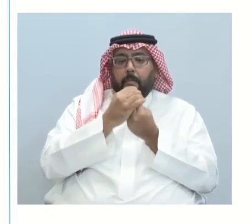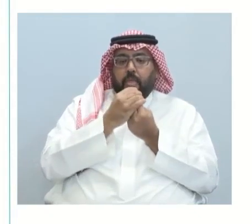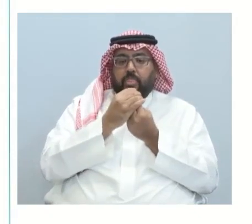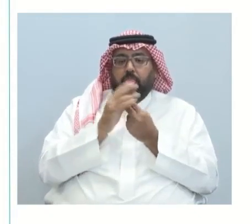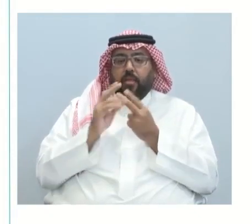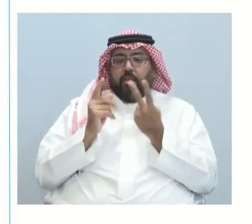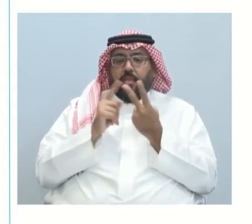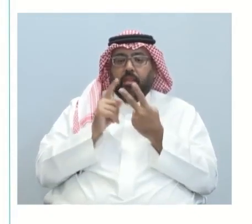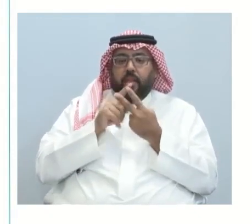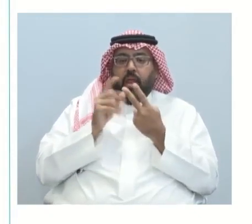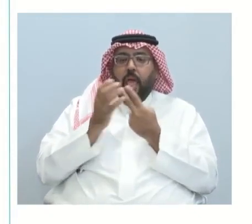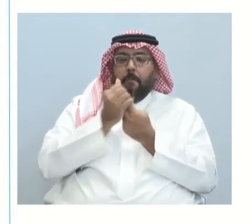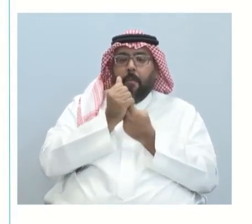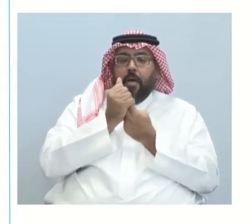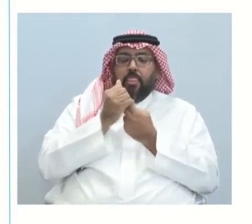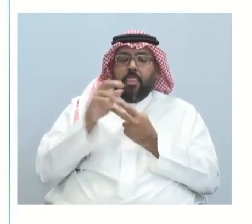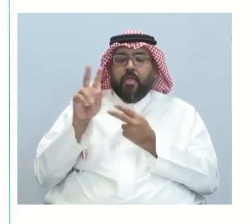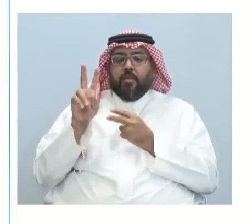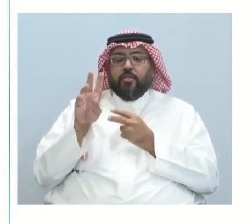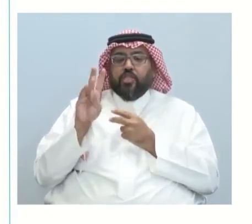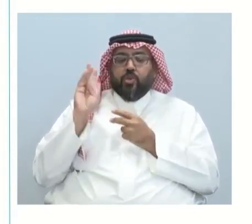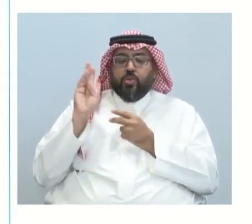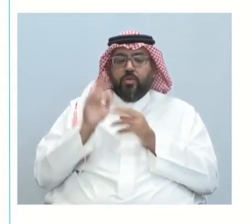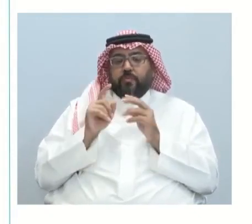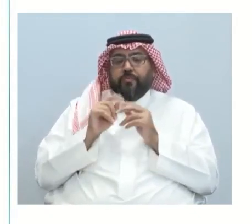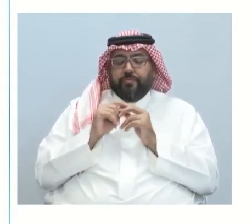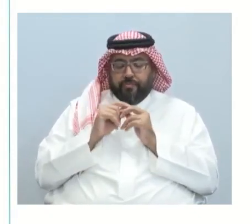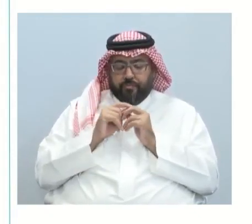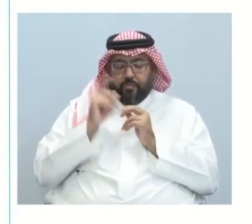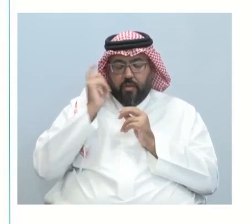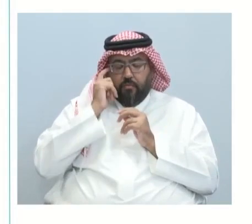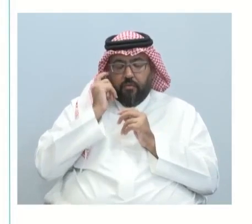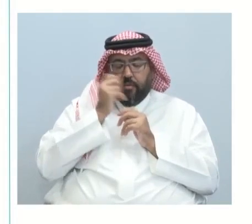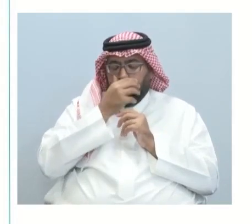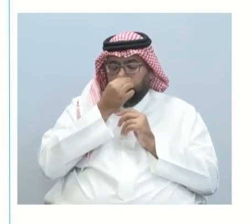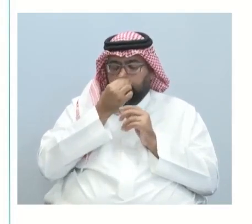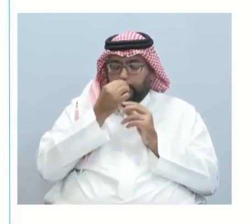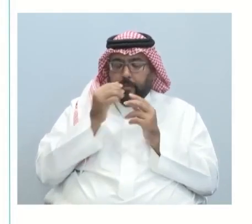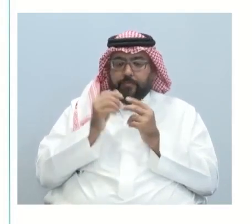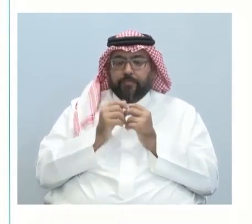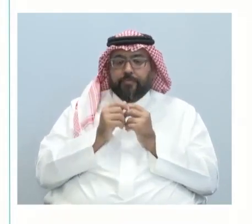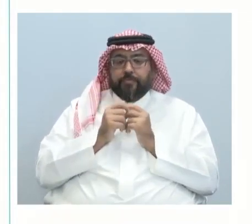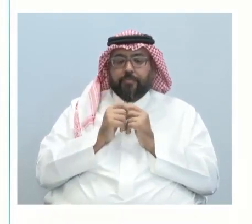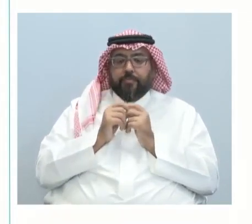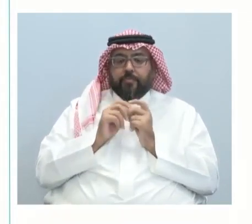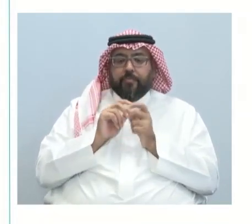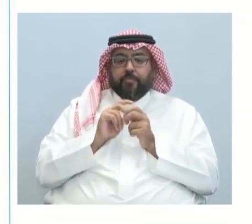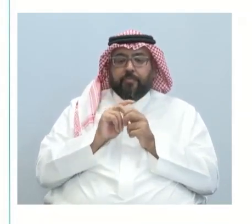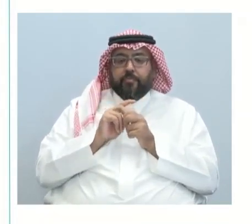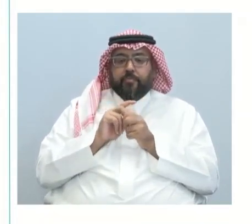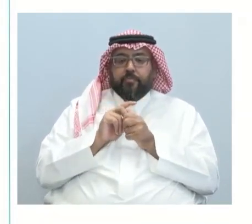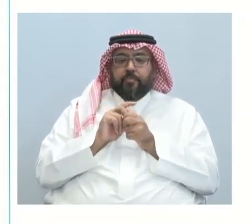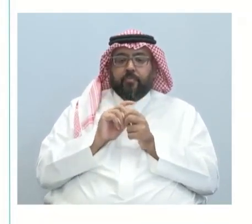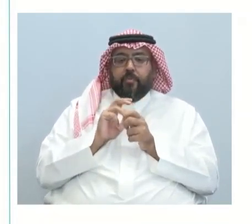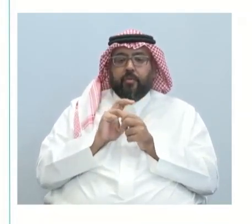فكيف نربطهم من خلال نظريه لوس سوف نتعرف عليهم جميعا الان ان شاء الله